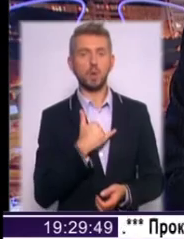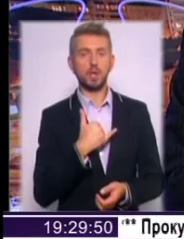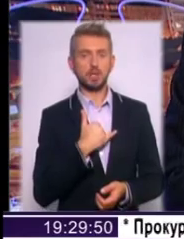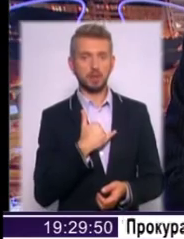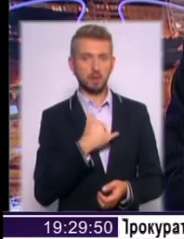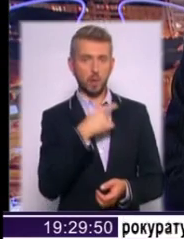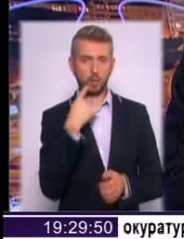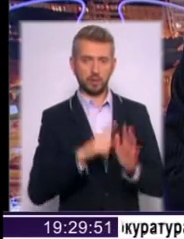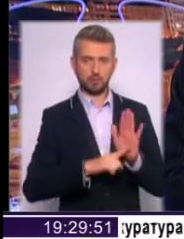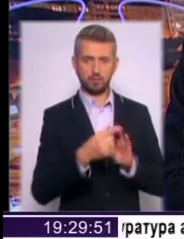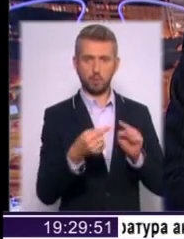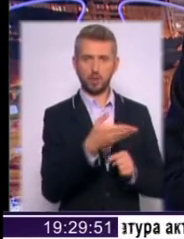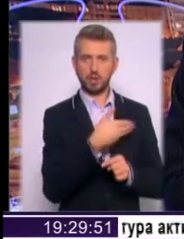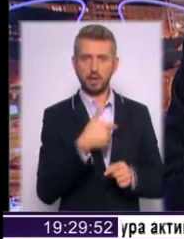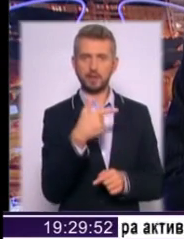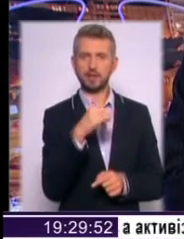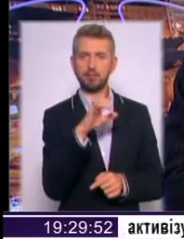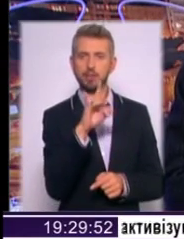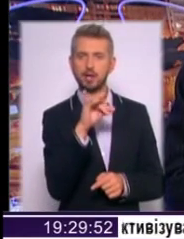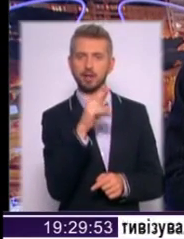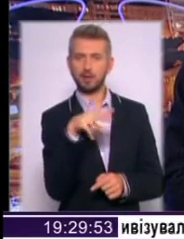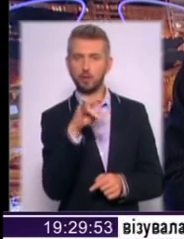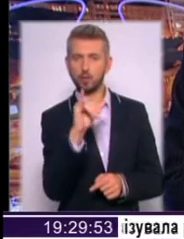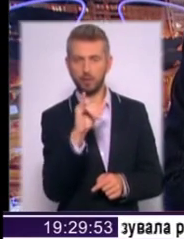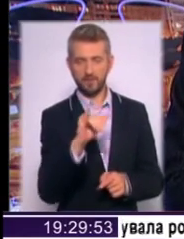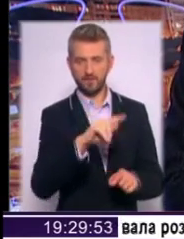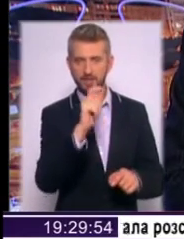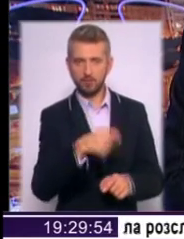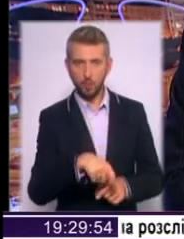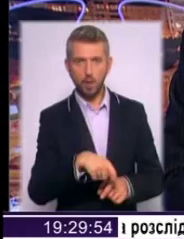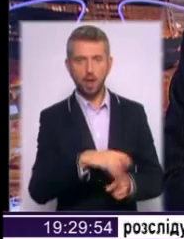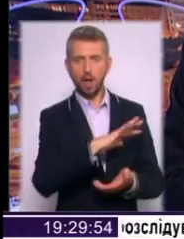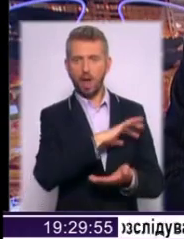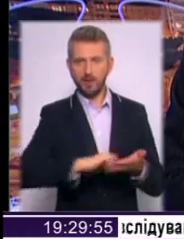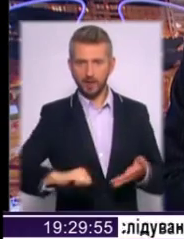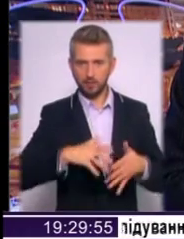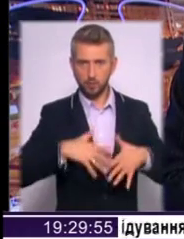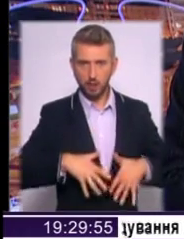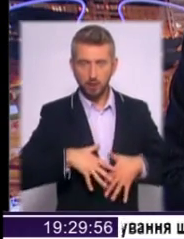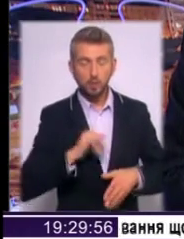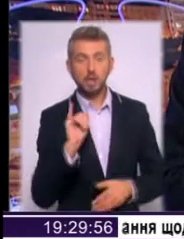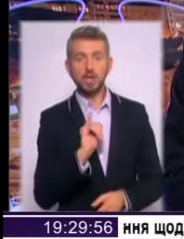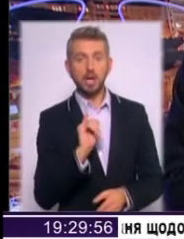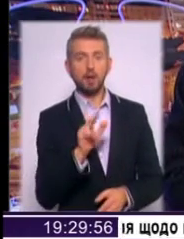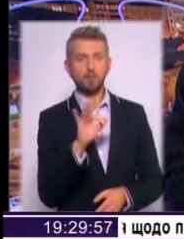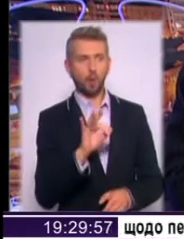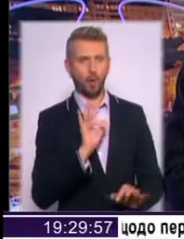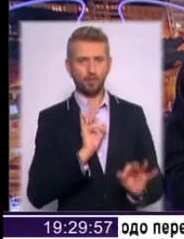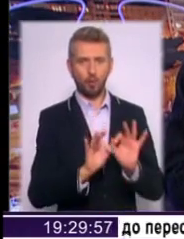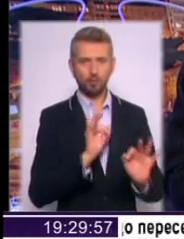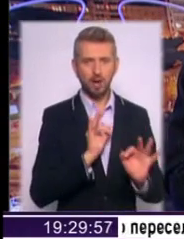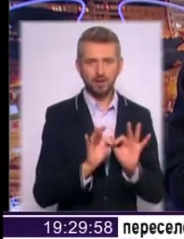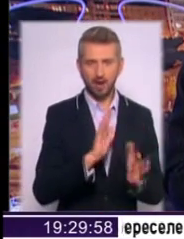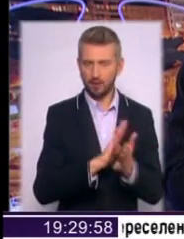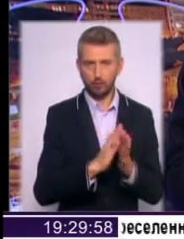Росія розв'язала проти нас гібридну війну, Росія здійснила анексію Криму. І, звичайно, що про нормалізацію